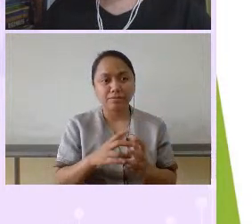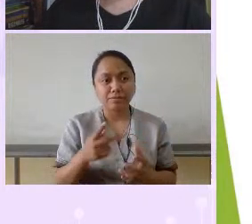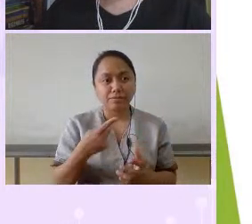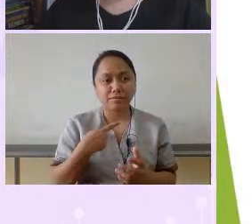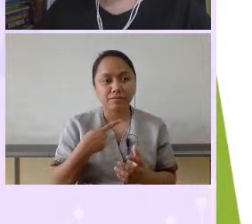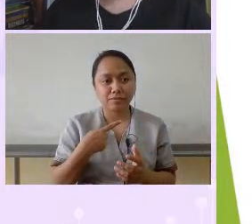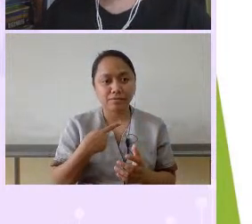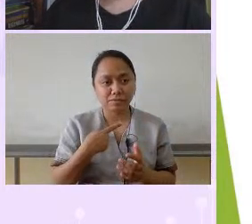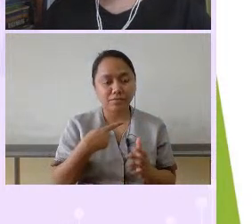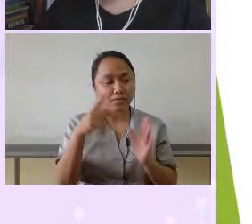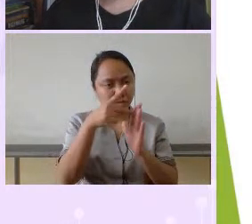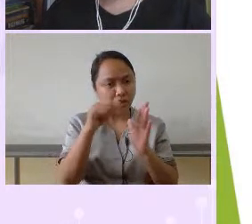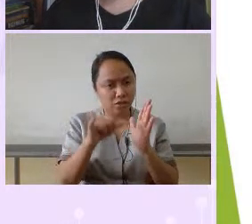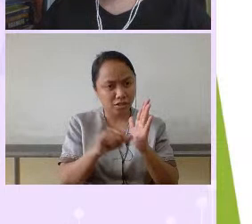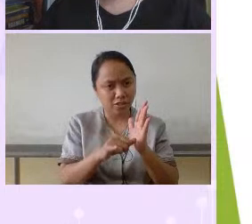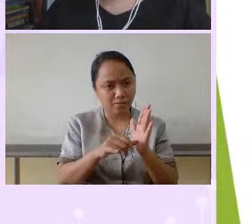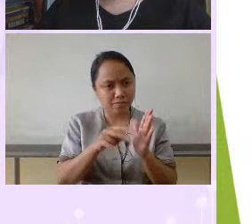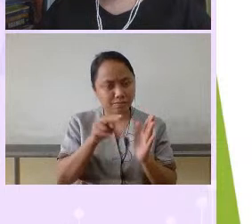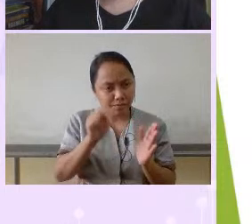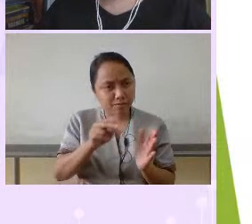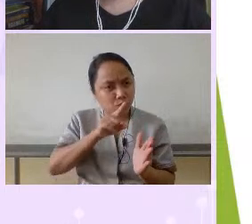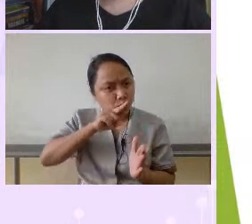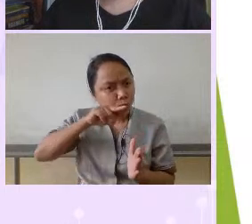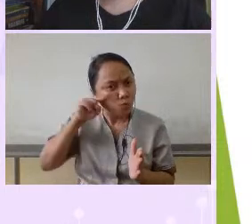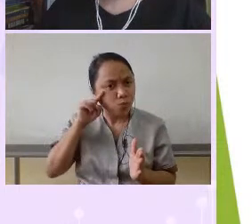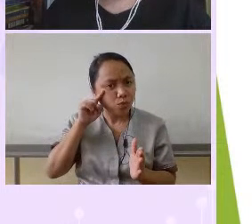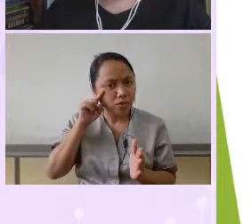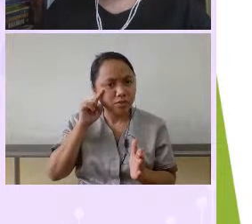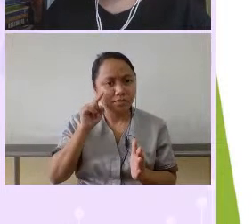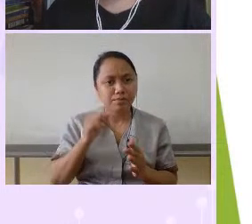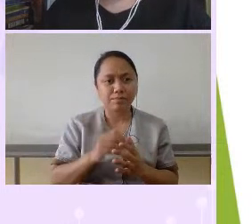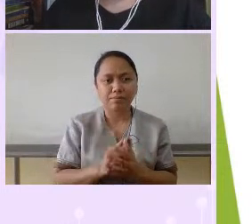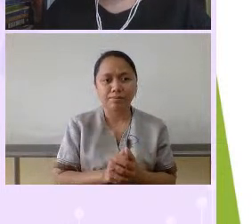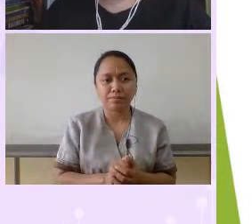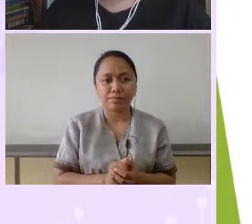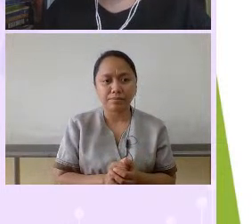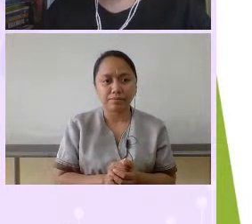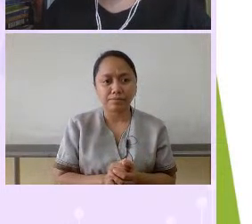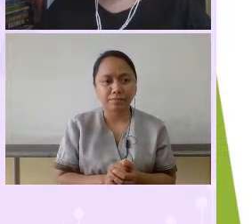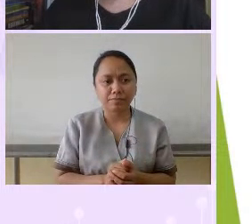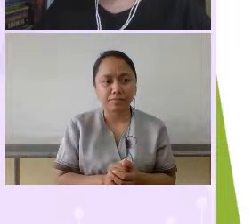ng DA. So ang isang policy na nagkaroon kami